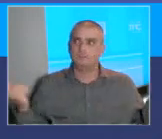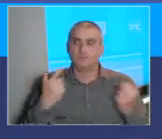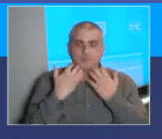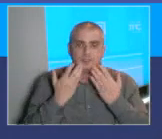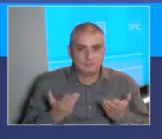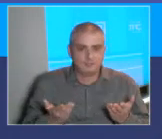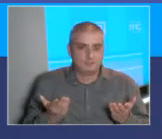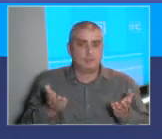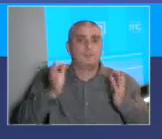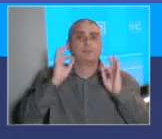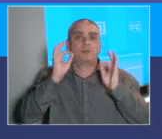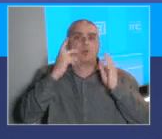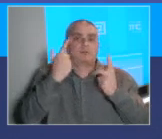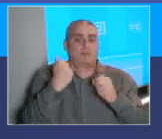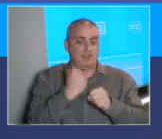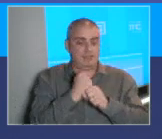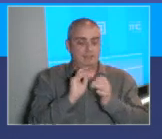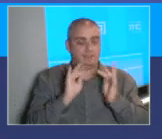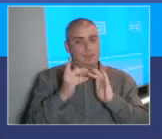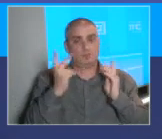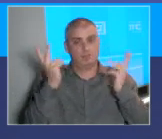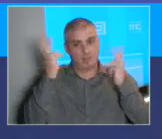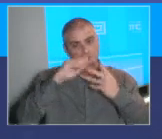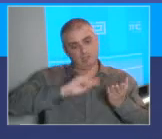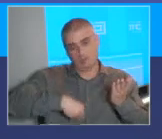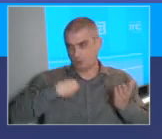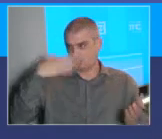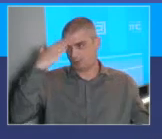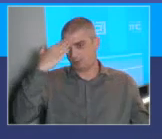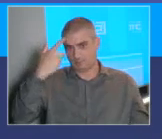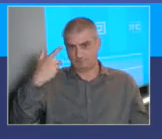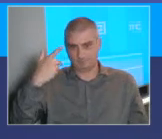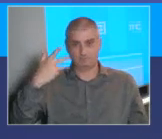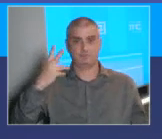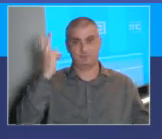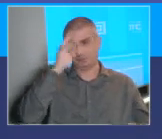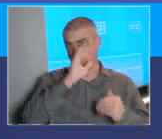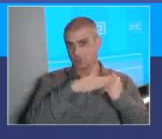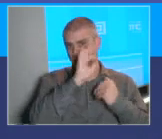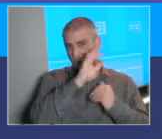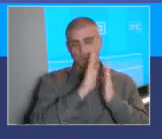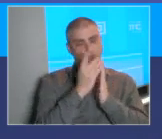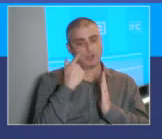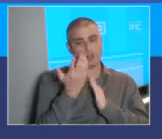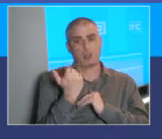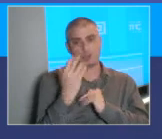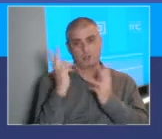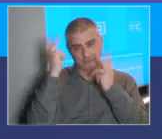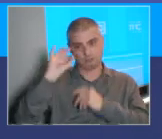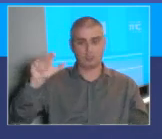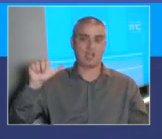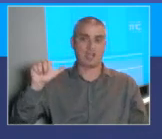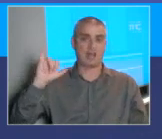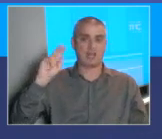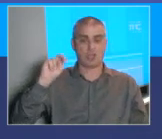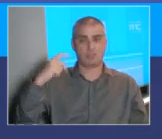הסיפור פה, במיוחד כאשר זה נעשה בניגוד להסדר חתום, אנחנו מכירים את ההסדר חתום, שאלה, התנועה למשילות גם ביקשה לראות את ההסדר של אייל ינון